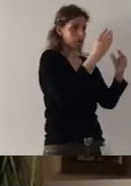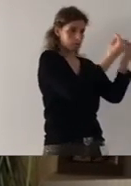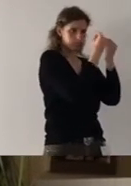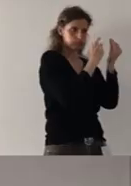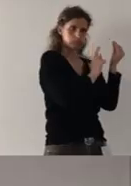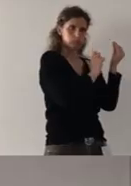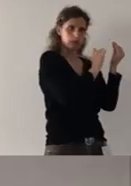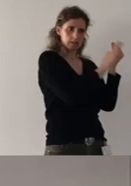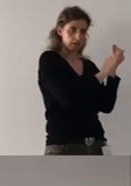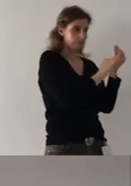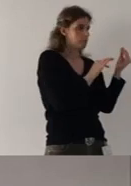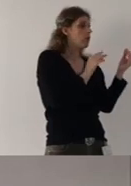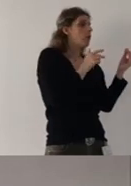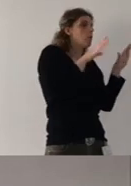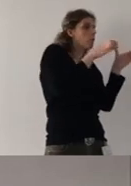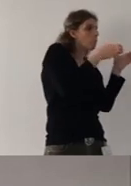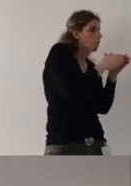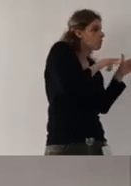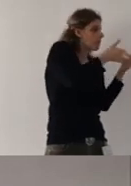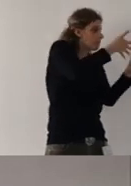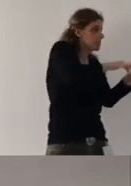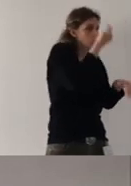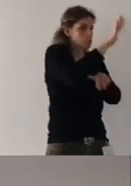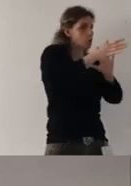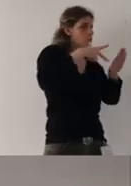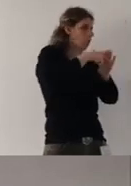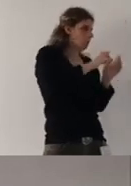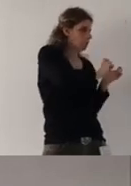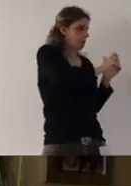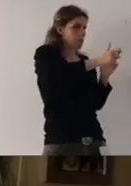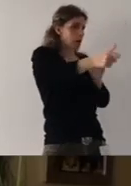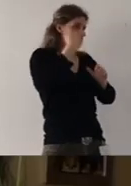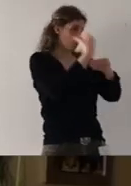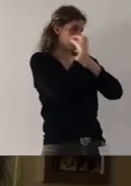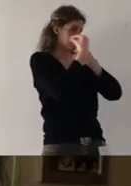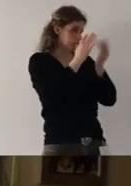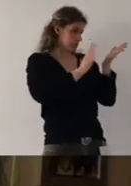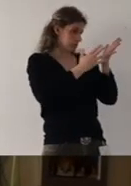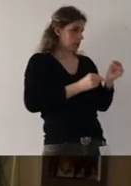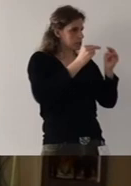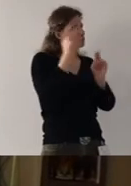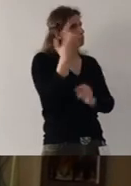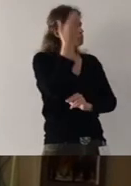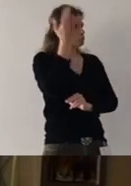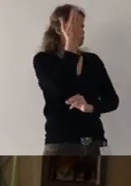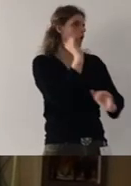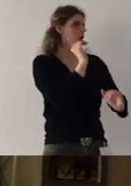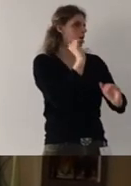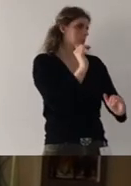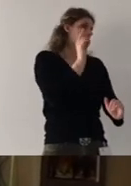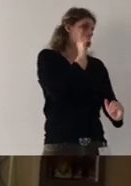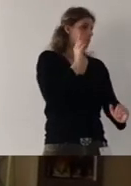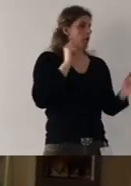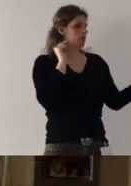professionnels donc, qui sont en cours de formation. Enfin, certains terminent et d'autres sont en cours pour apprendre la langue des signes dans un niveau quand